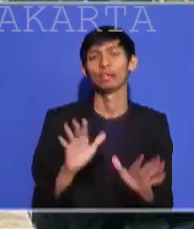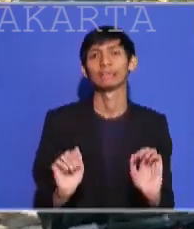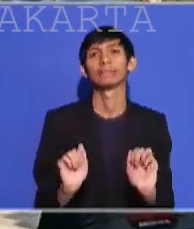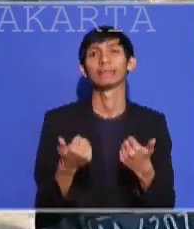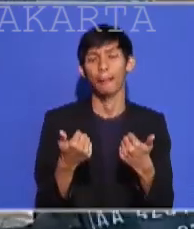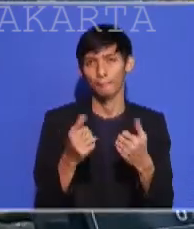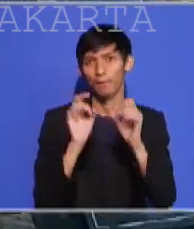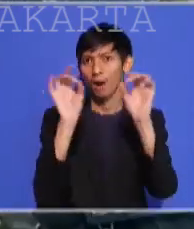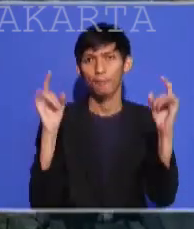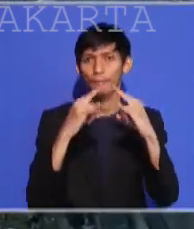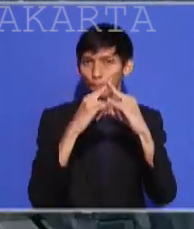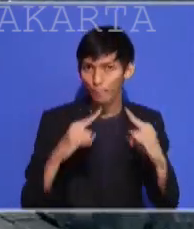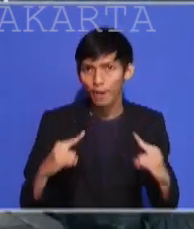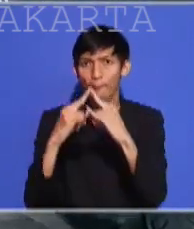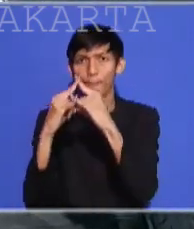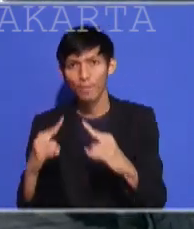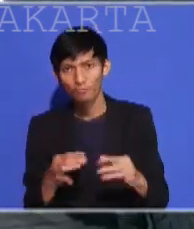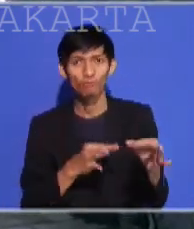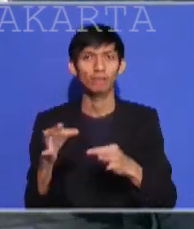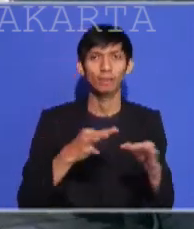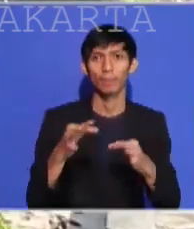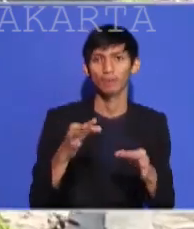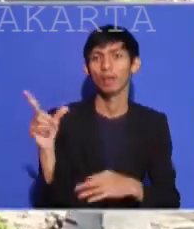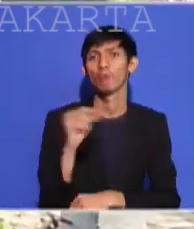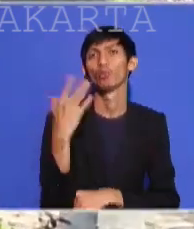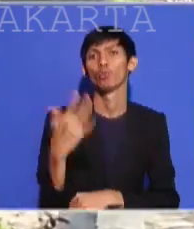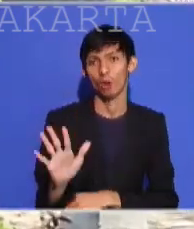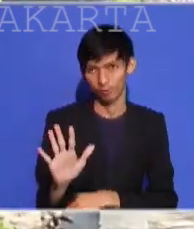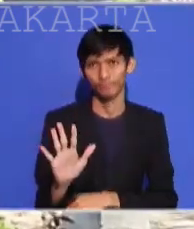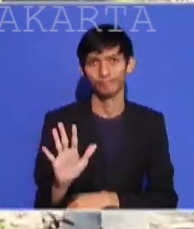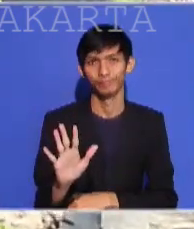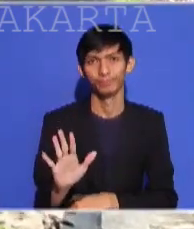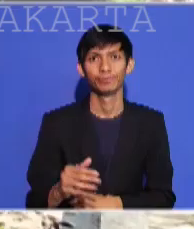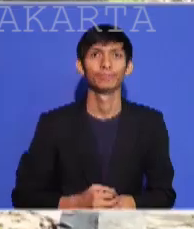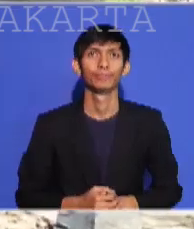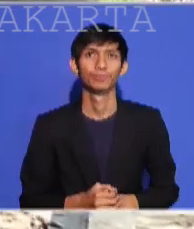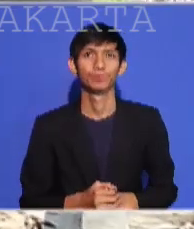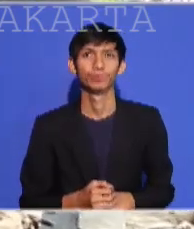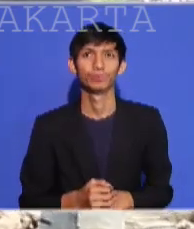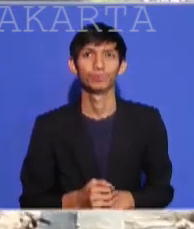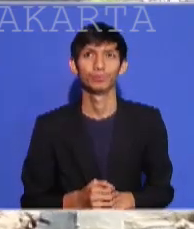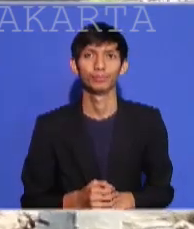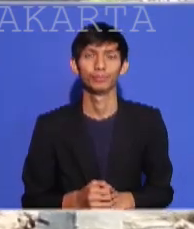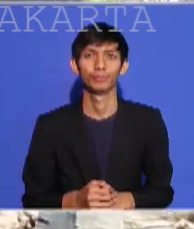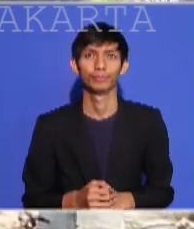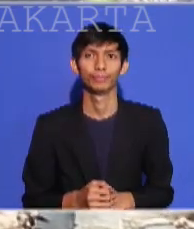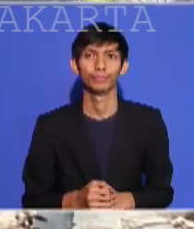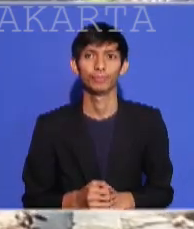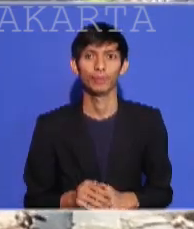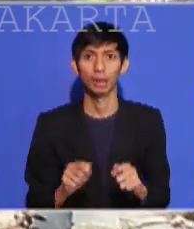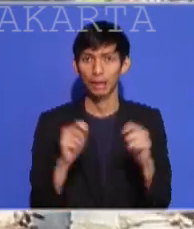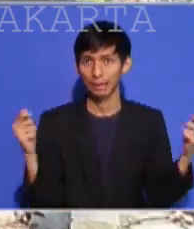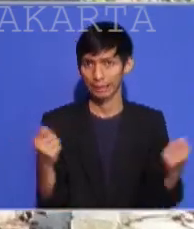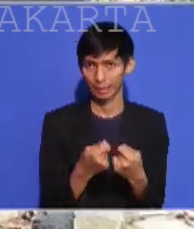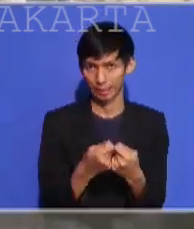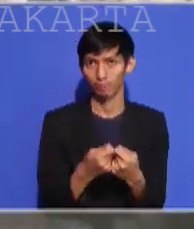maneka werni tenda lan jejangkepipun. Salah setunggaling panglolo wisata Wono Mangrove Pesisir Baros ngandharaken bilih gunggunging